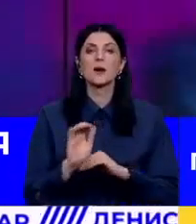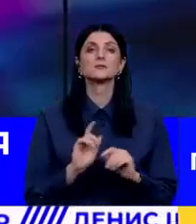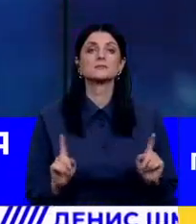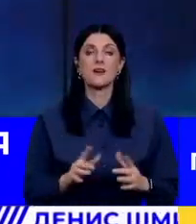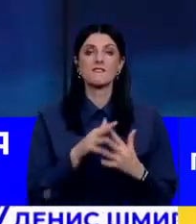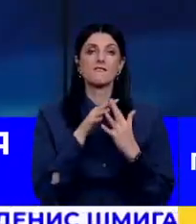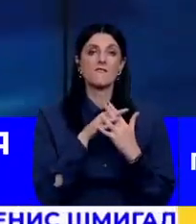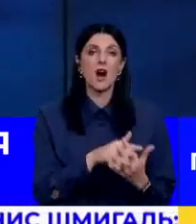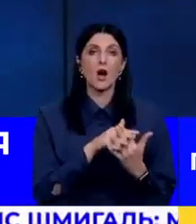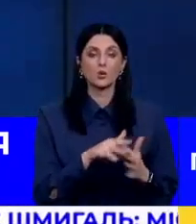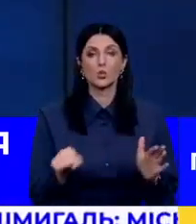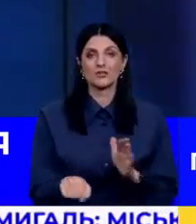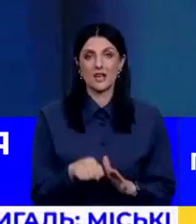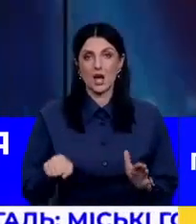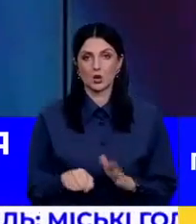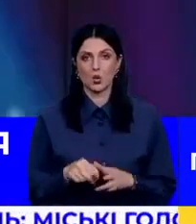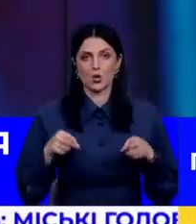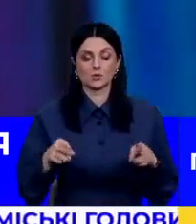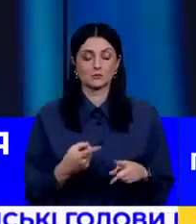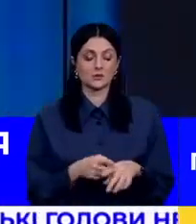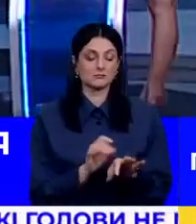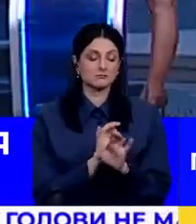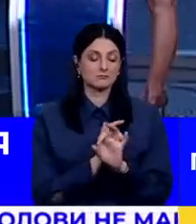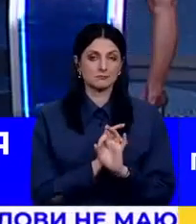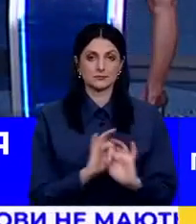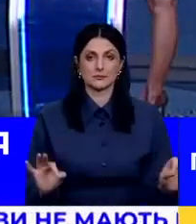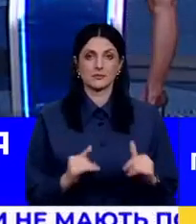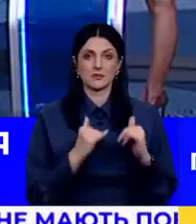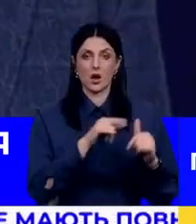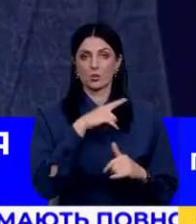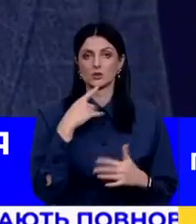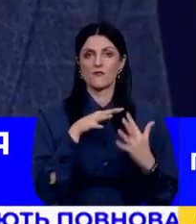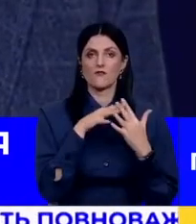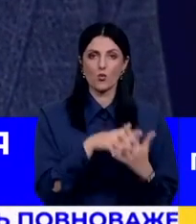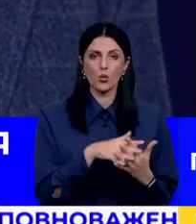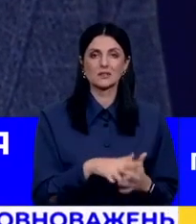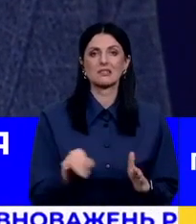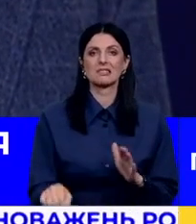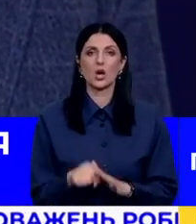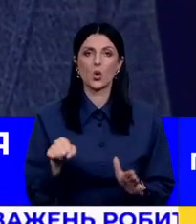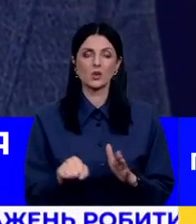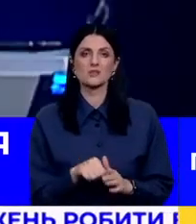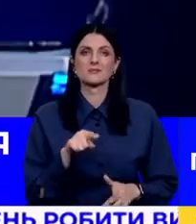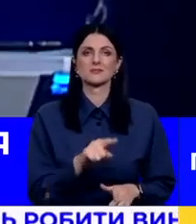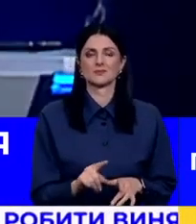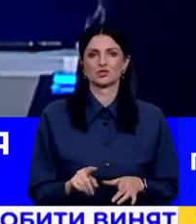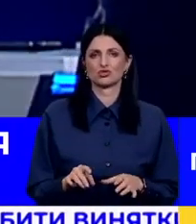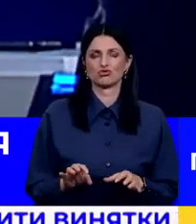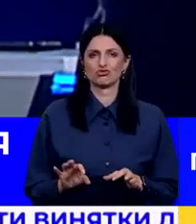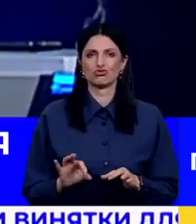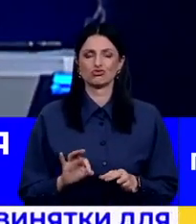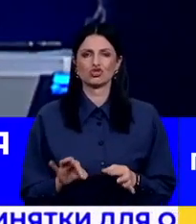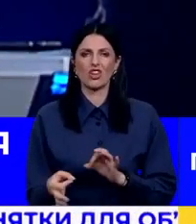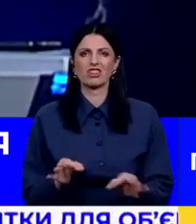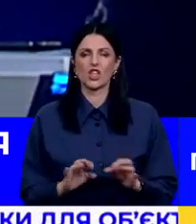терроризм. Идеальный вариант вообще для России. Она производит войны, терроризм, она шантажирует всех. Если вы вот тут вот не это,